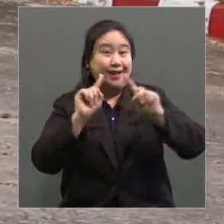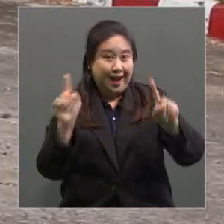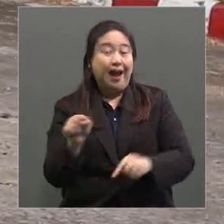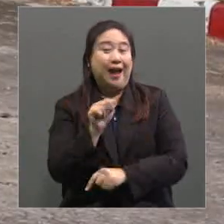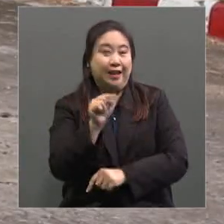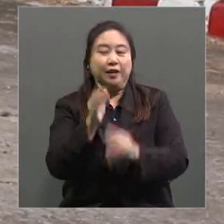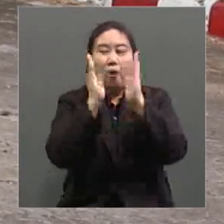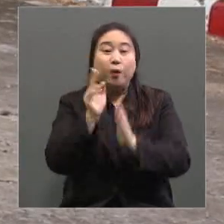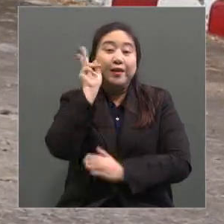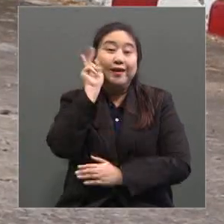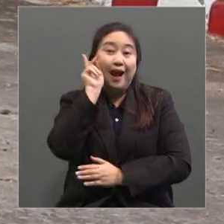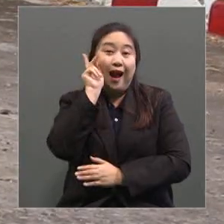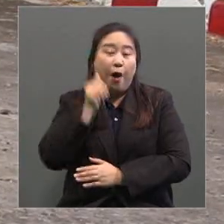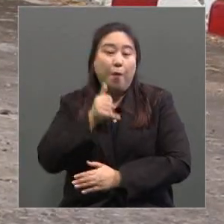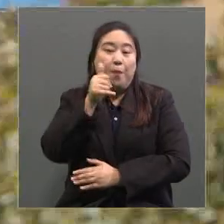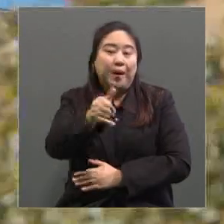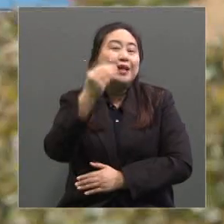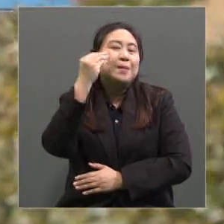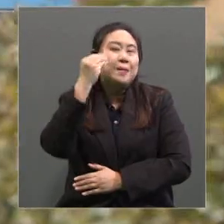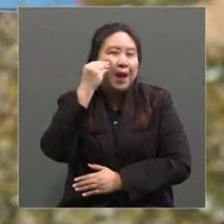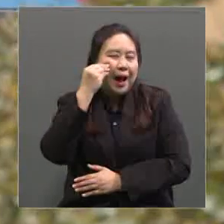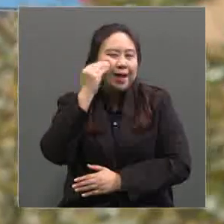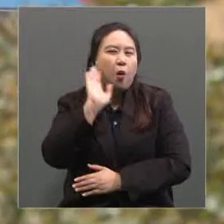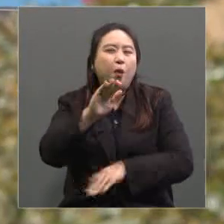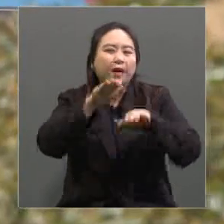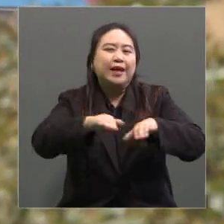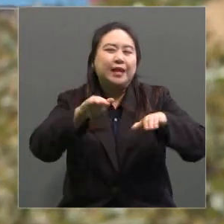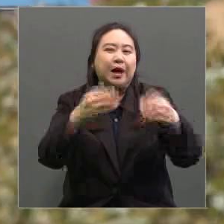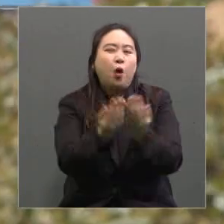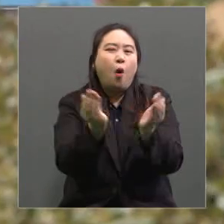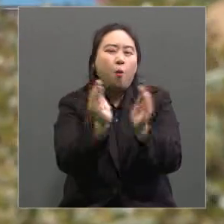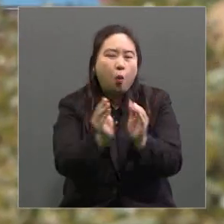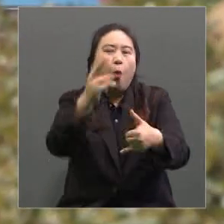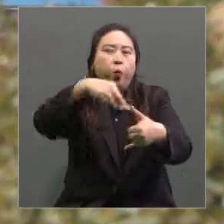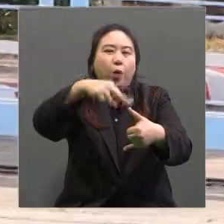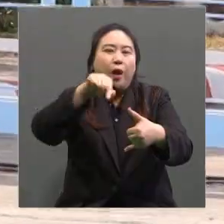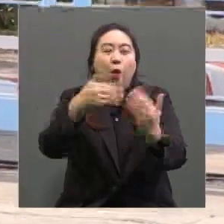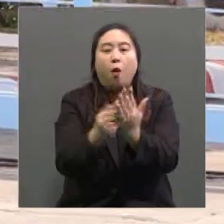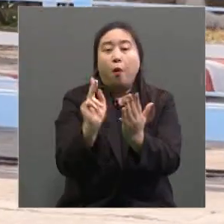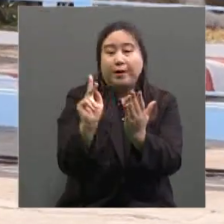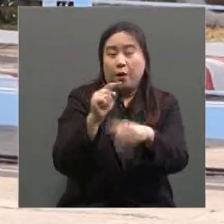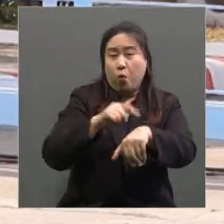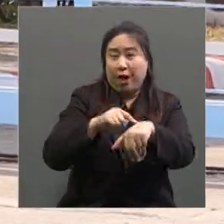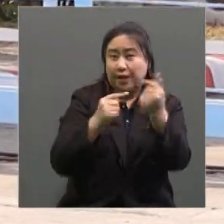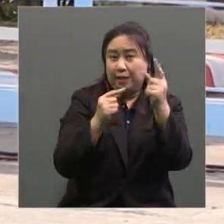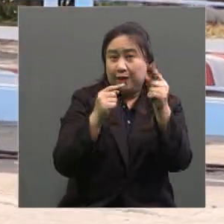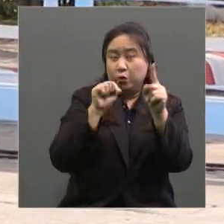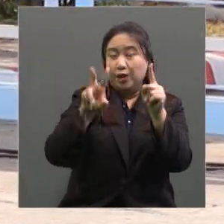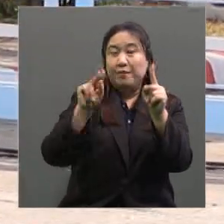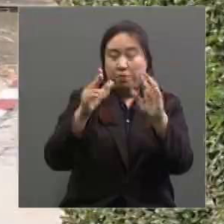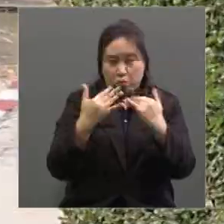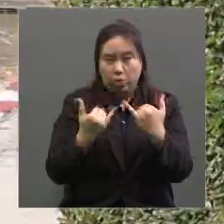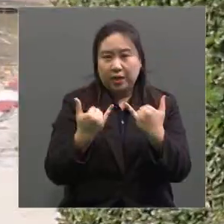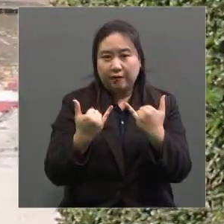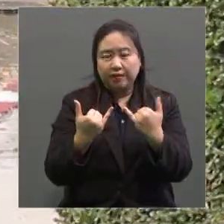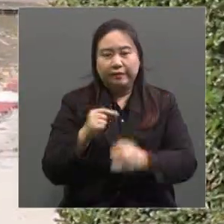ที่ผู้สื่อข่าวนะคะไปที่บ้านพักเด็กและครอบครัวจังหวัดขอนแก่นค่ะไปช่วงสายๆประมาณ 11:30 นนะคะ ของวันนี้ ใ